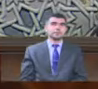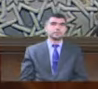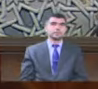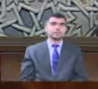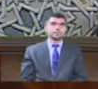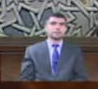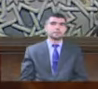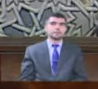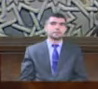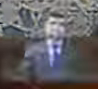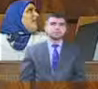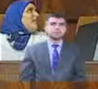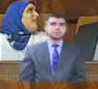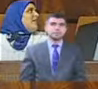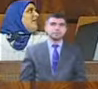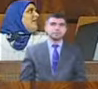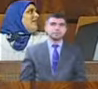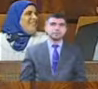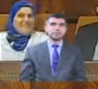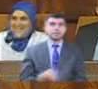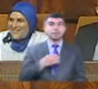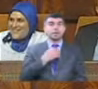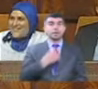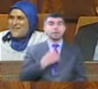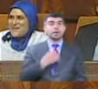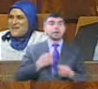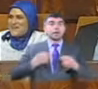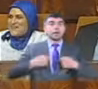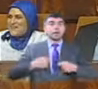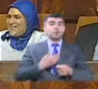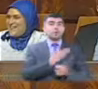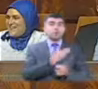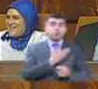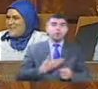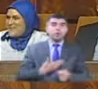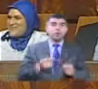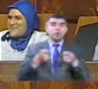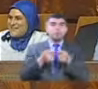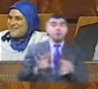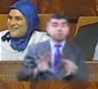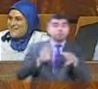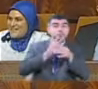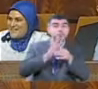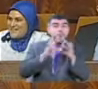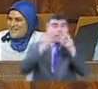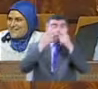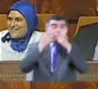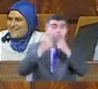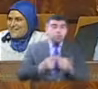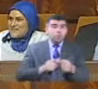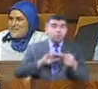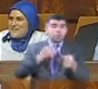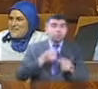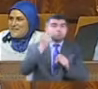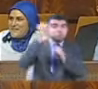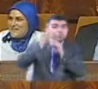بسرعة. قال سيد رئيس الحكومة عن حصيلة هذه الشراكات التي توجد أشغال ثنائية